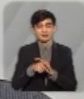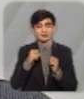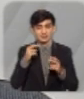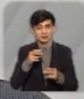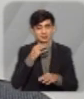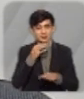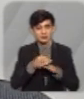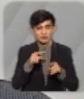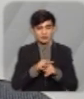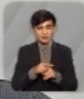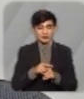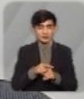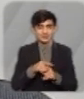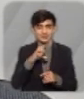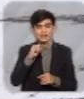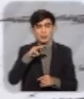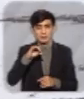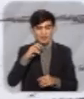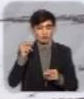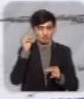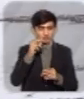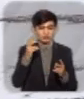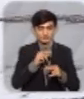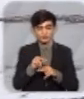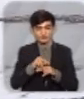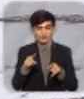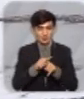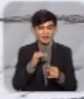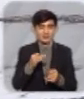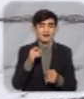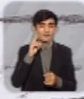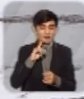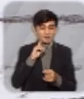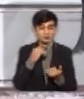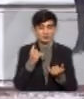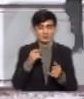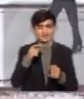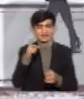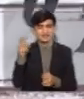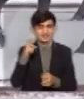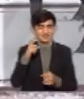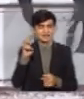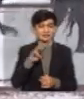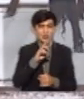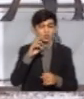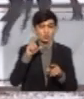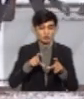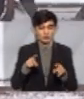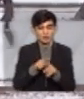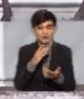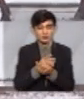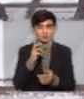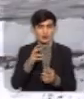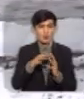вот, через семинары. А пока в непростой ситуации могут оказаться и крестьяне, для которых сдача молока –